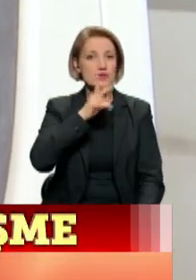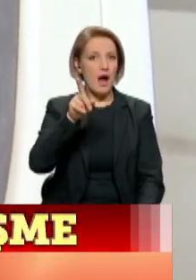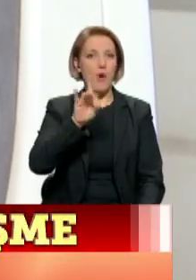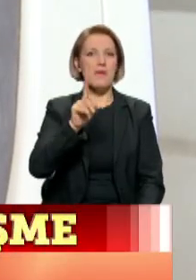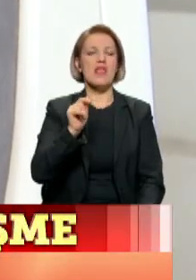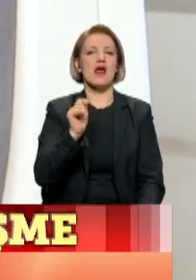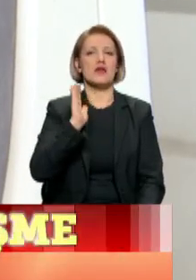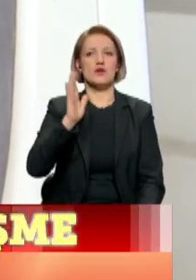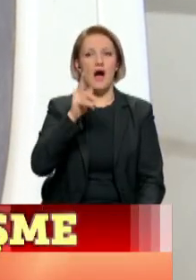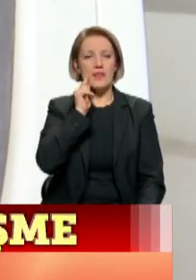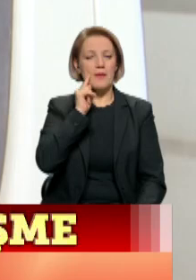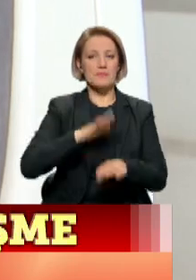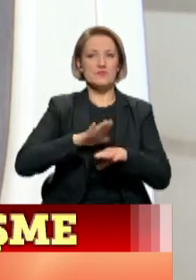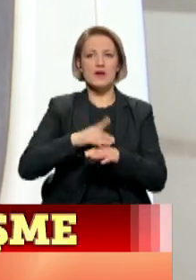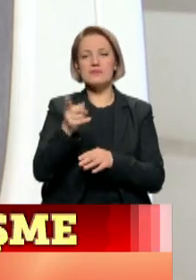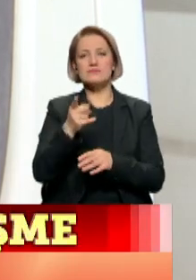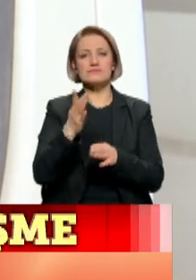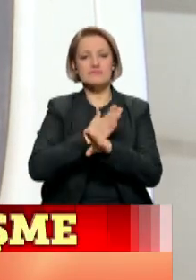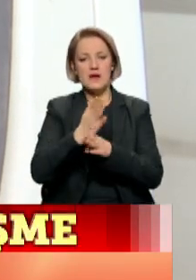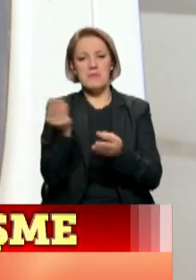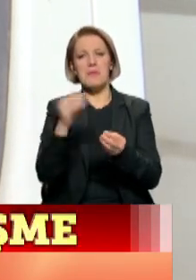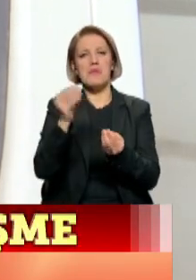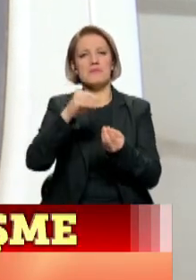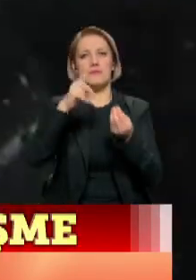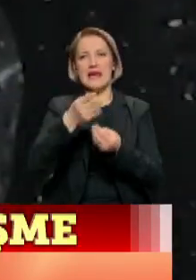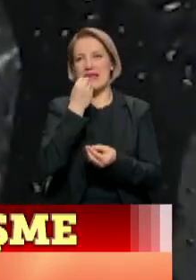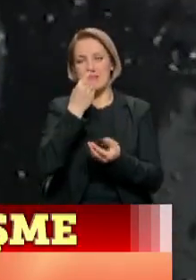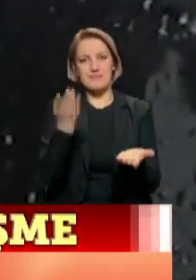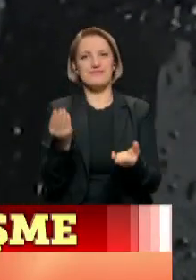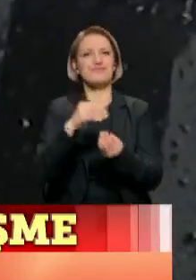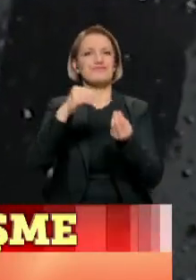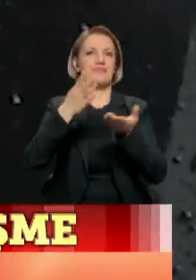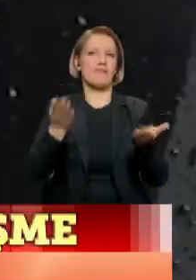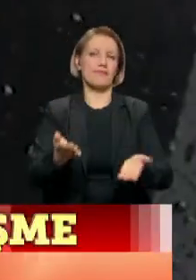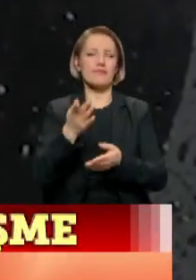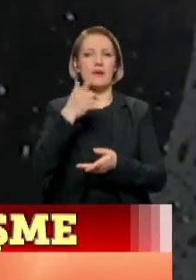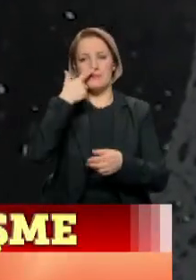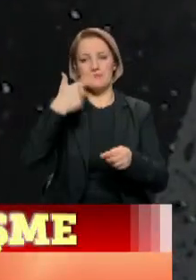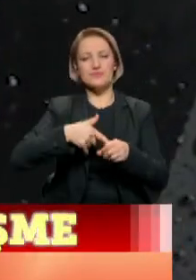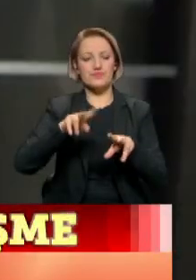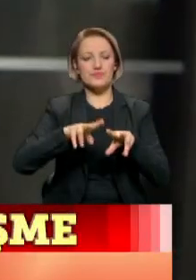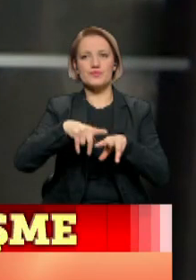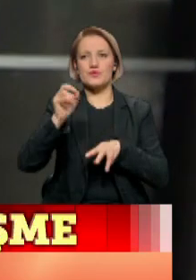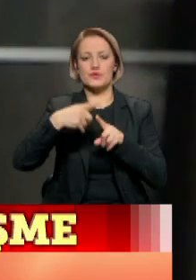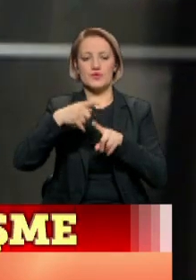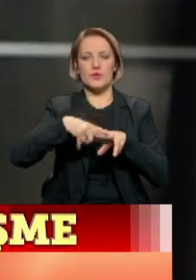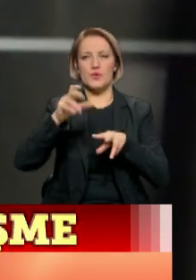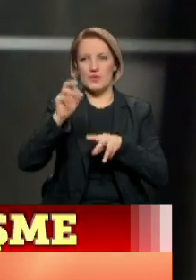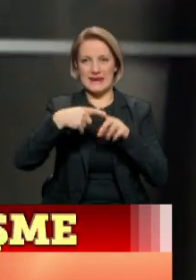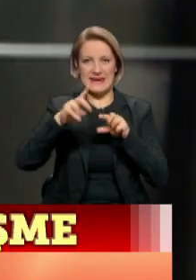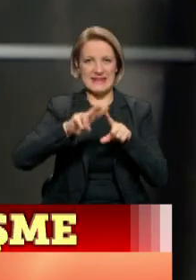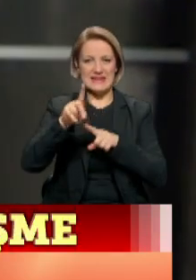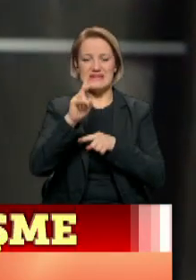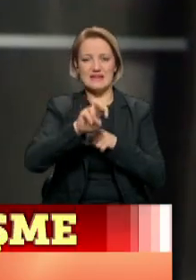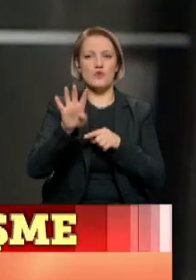adam ne yapacak yani bunu sebzeye koyuyor adam bunu una koyuyor adam bunu yemek koyuyor San vardı Bugünse